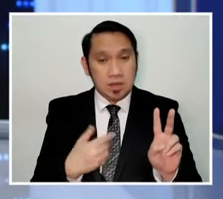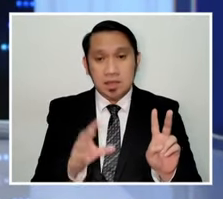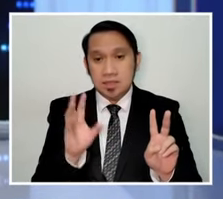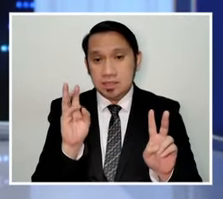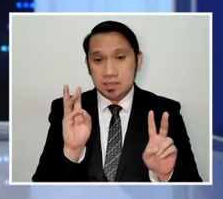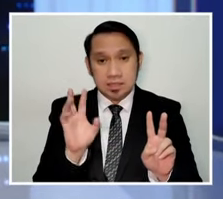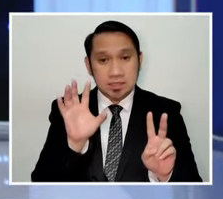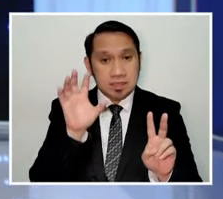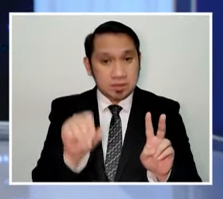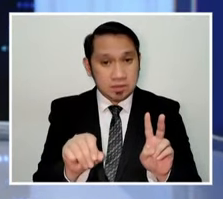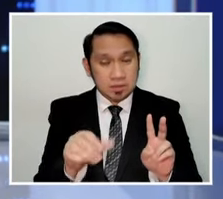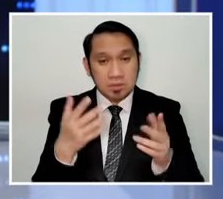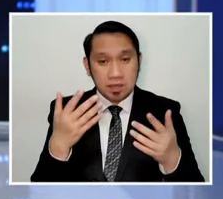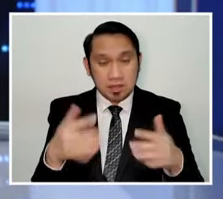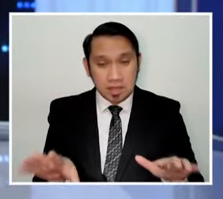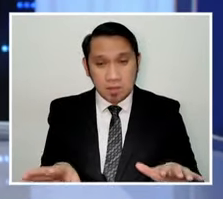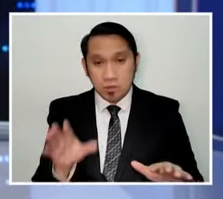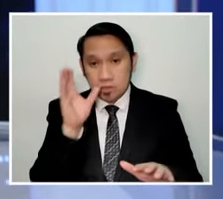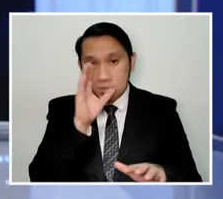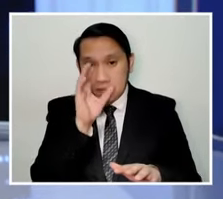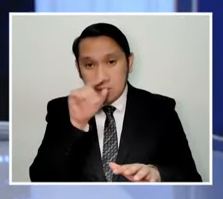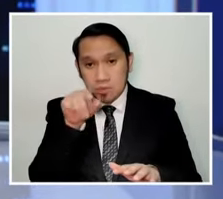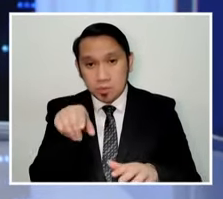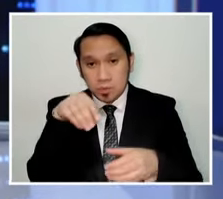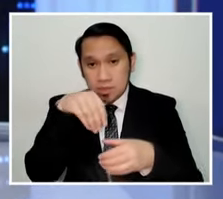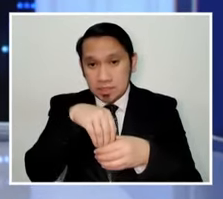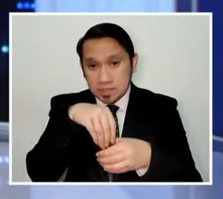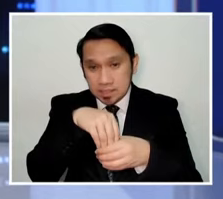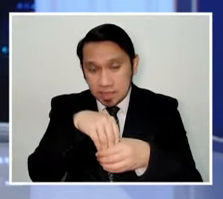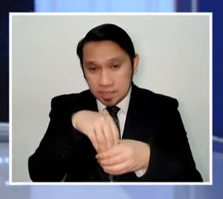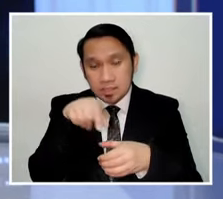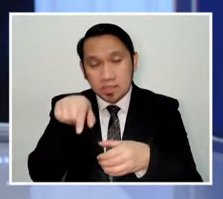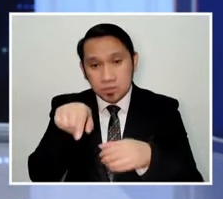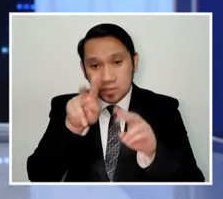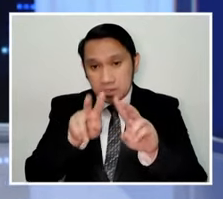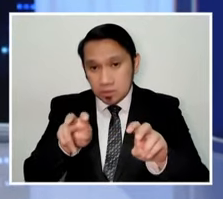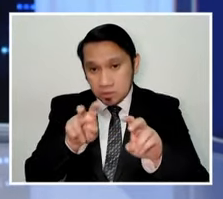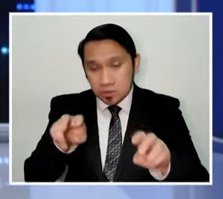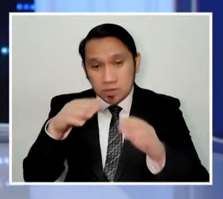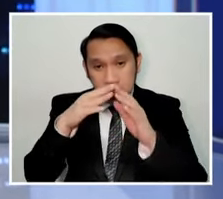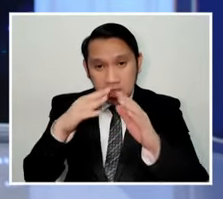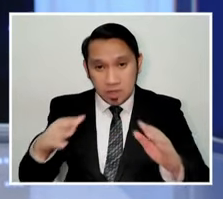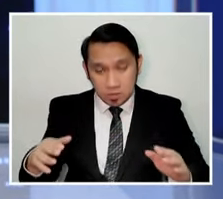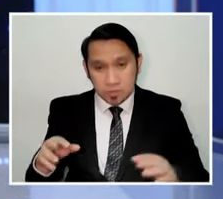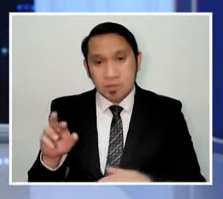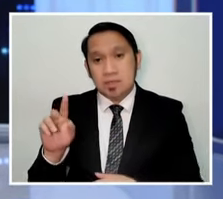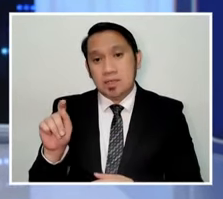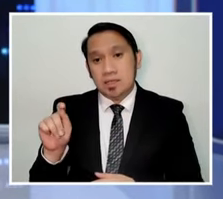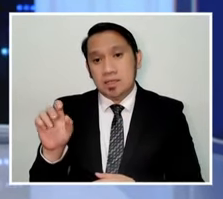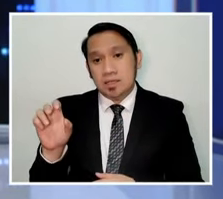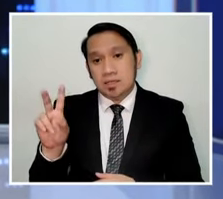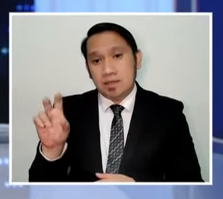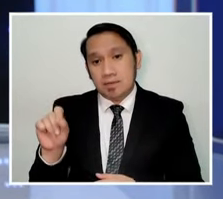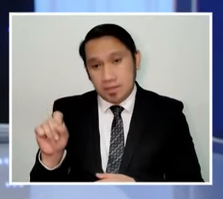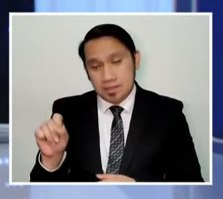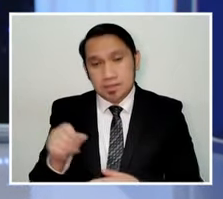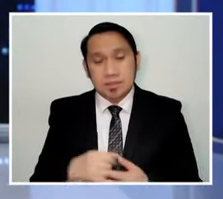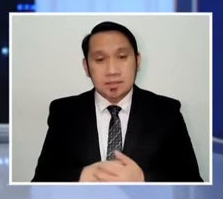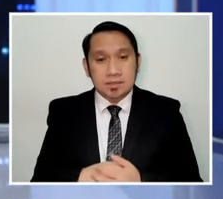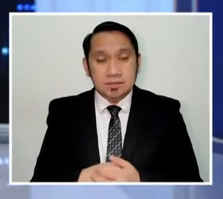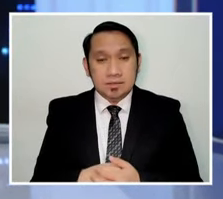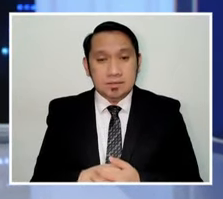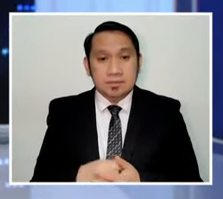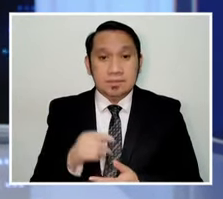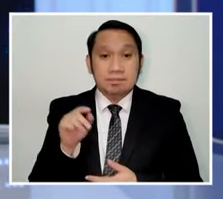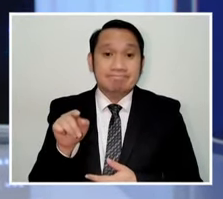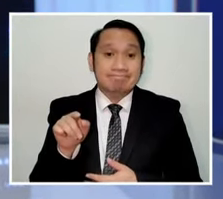dinakip matapos ang raid sa mga ari-arian ni Negros Oriental 3rd District Representative Arnulfo Teves Jr. sa mga